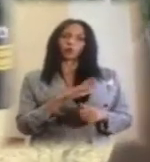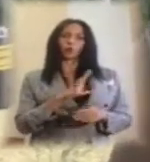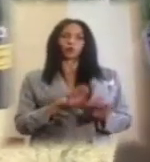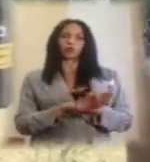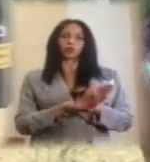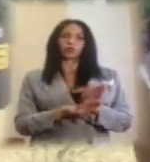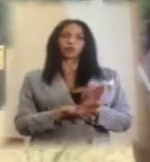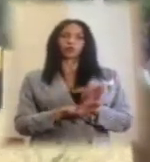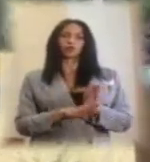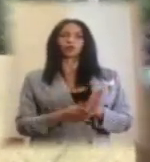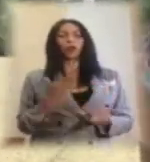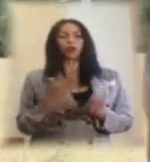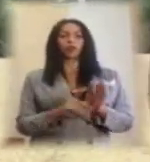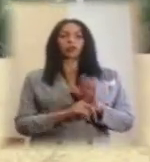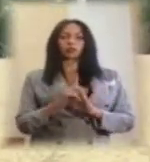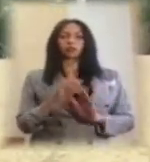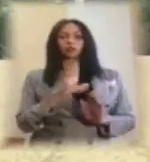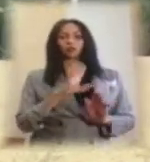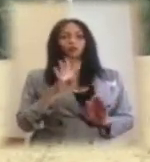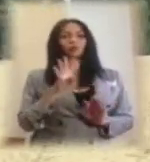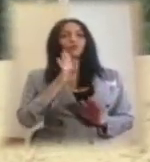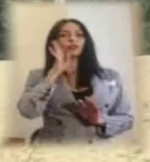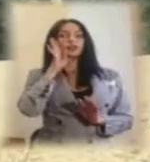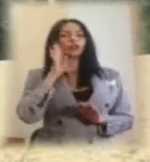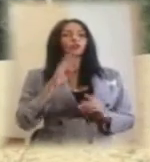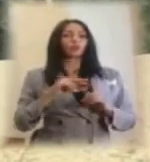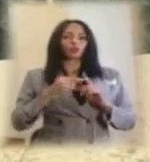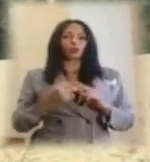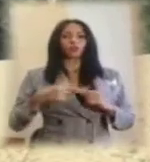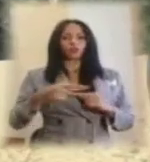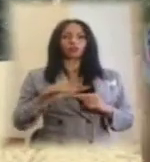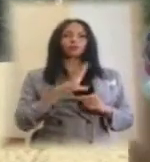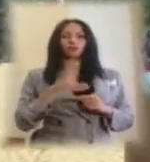у нас старт був о 4-й ранку, тому якби половина дистанції вона без сонця